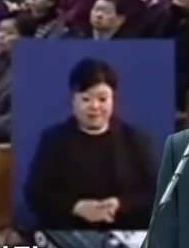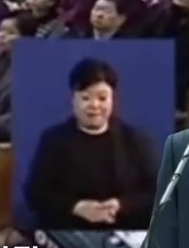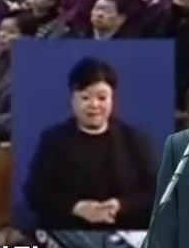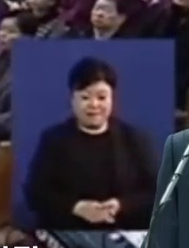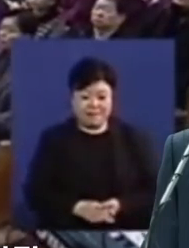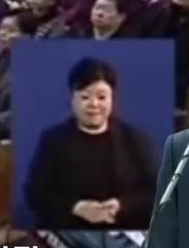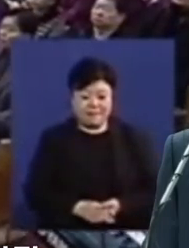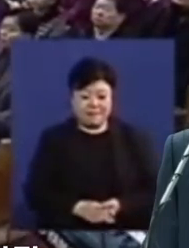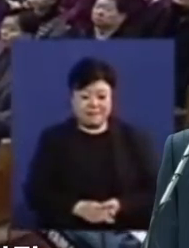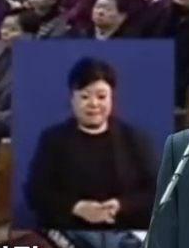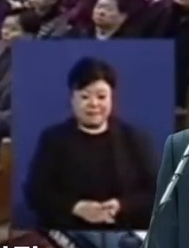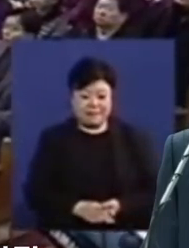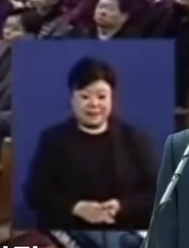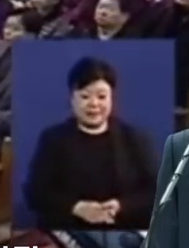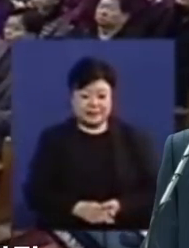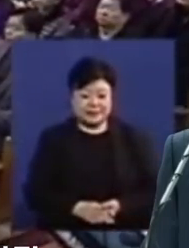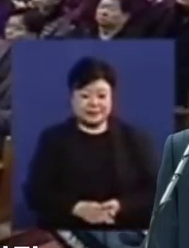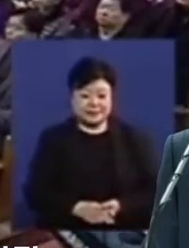것입니다.